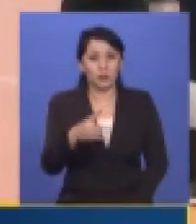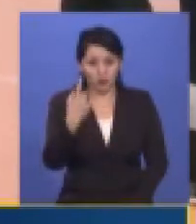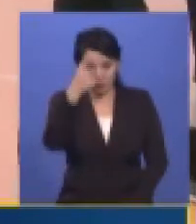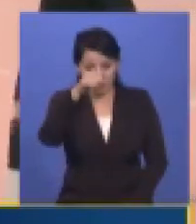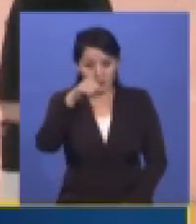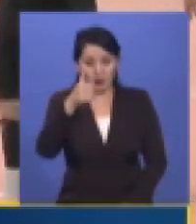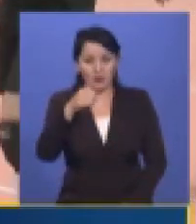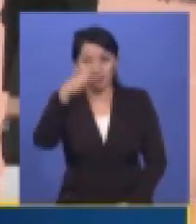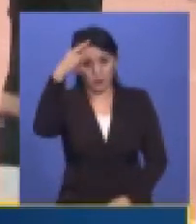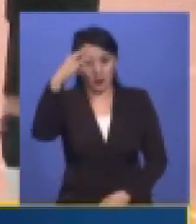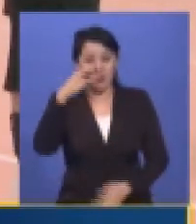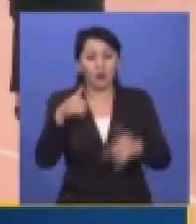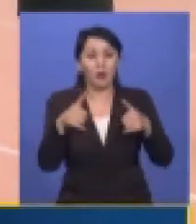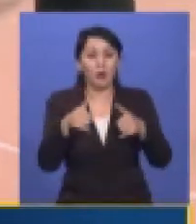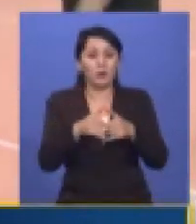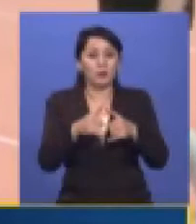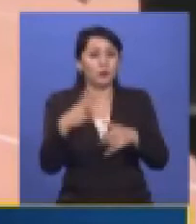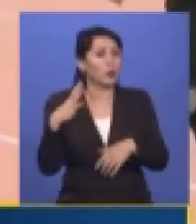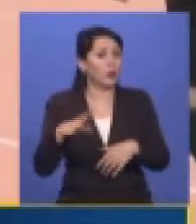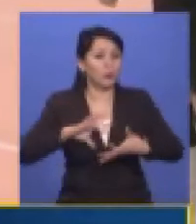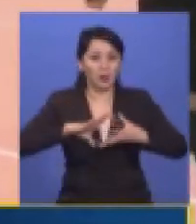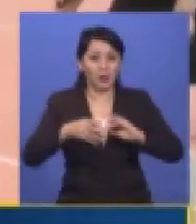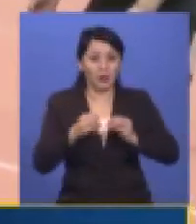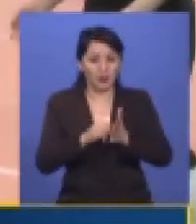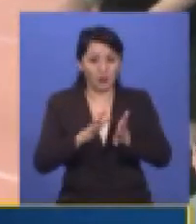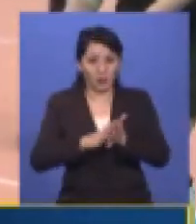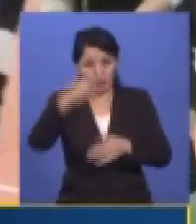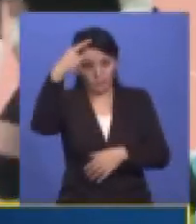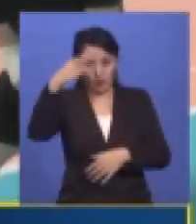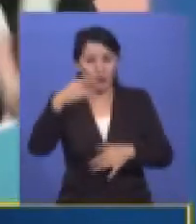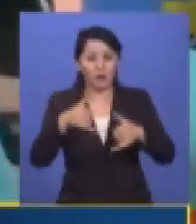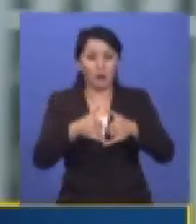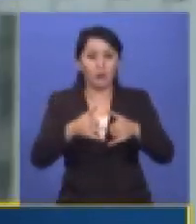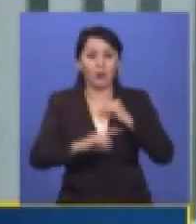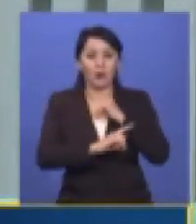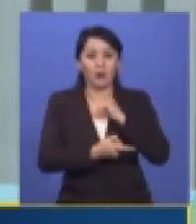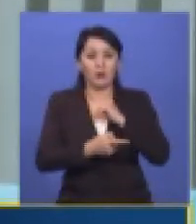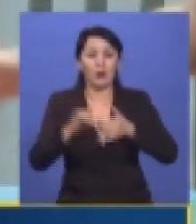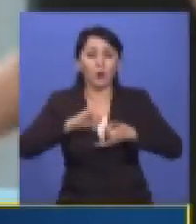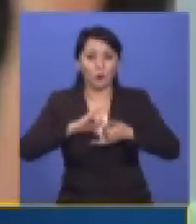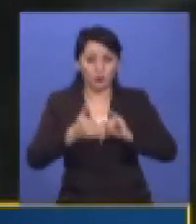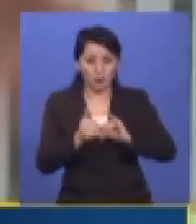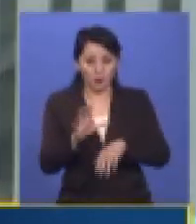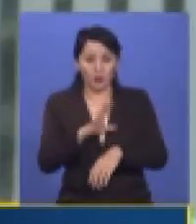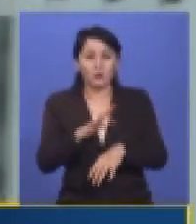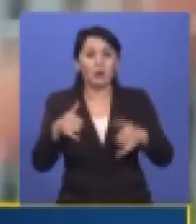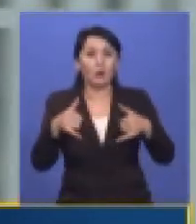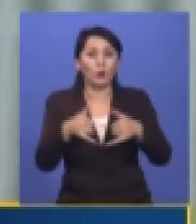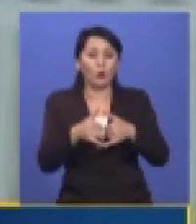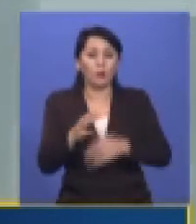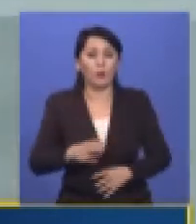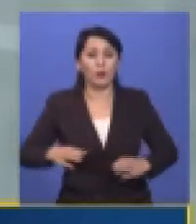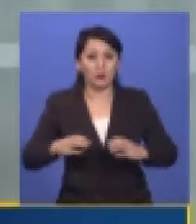2021 жылғы Қазақстан кубогында күтпеген нәтижелер тіркелді. Қазақстан кубогының финалдық кезеңі Өскемен қаласында өтті. Кубоктың топтық